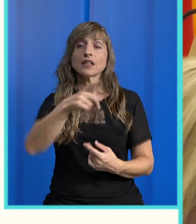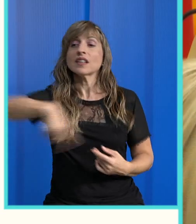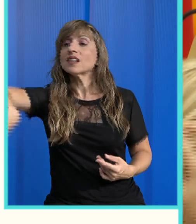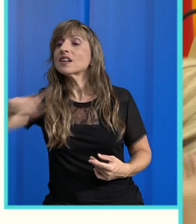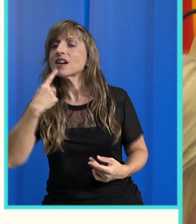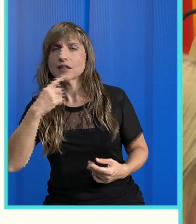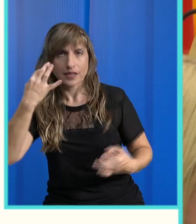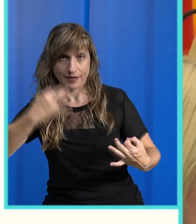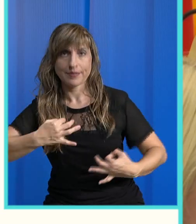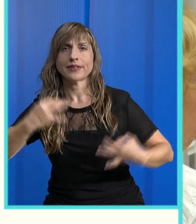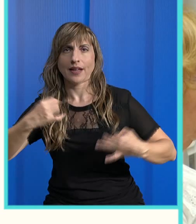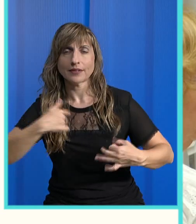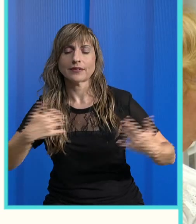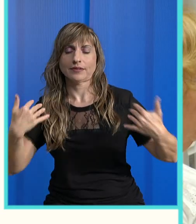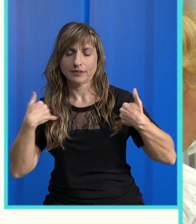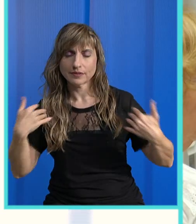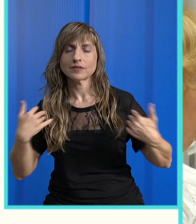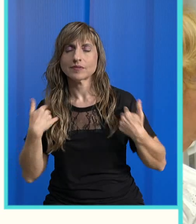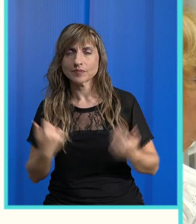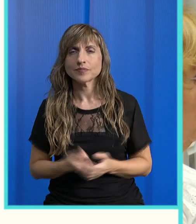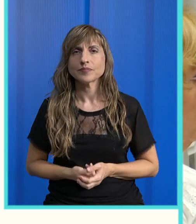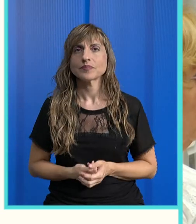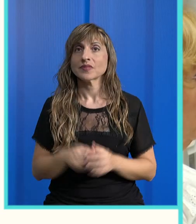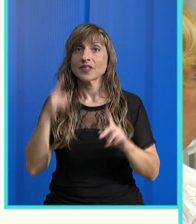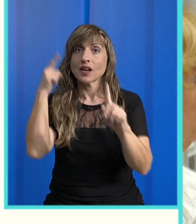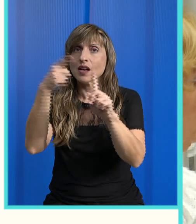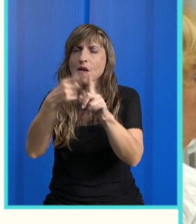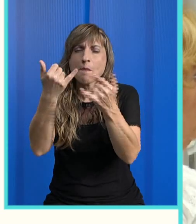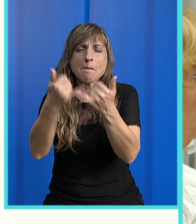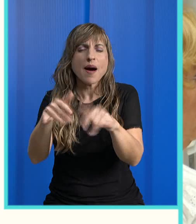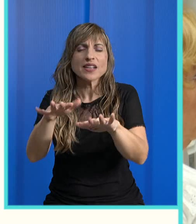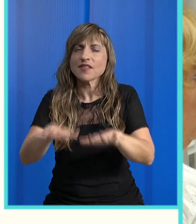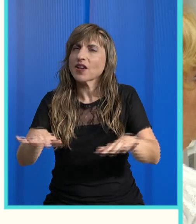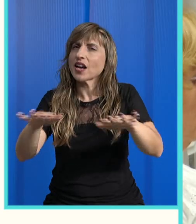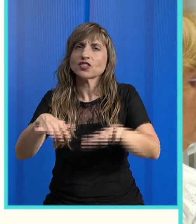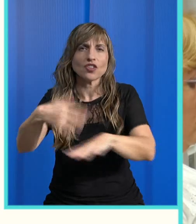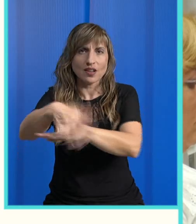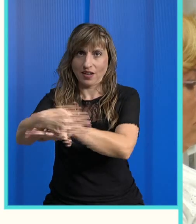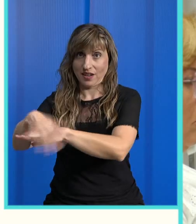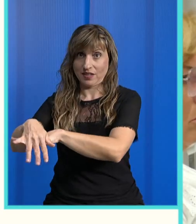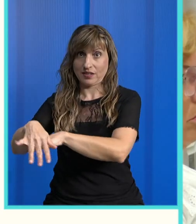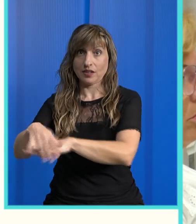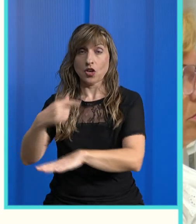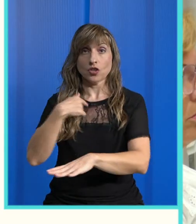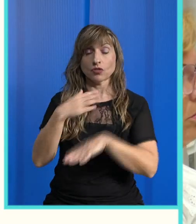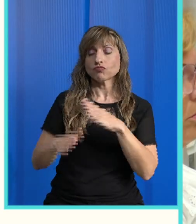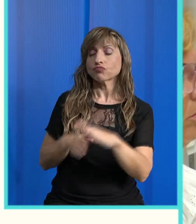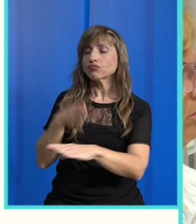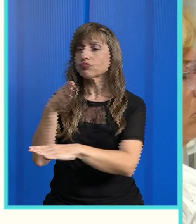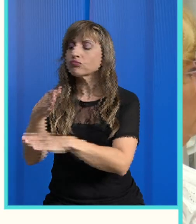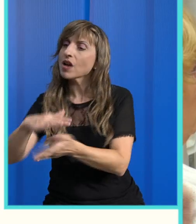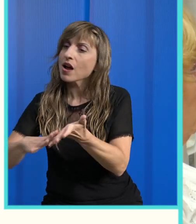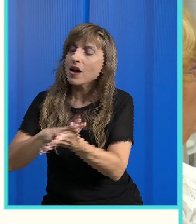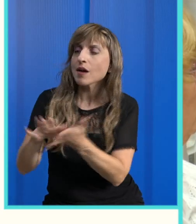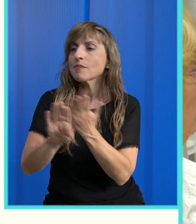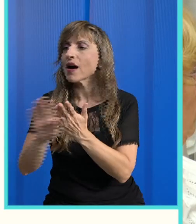ho he patit i és un infert. La pacificació és una tasca pendent a Badalona i hi ha coses que ens van sorgir dubtes, Quan vam anar a xerrar amb l